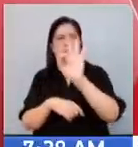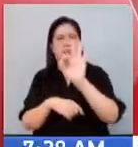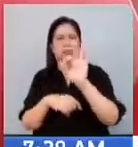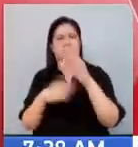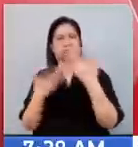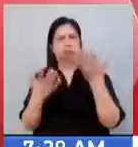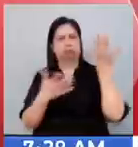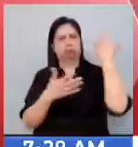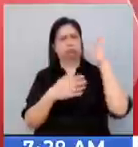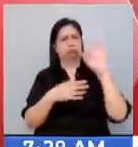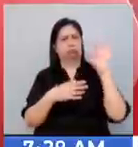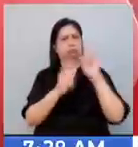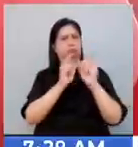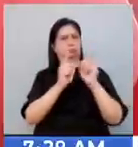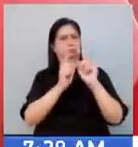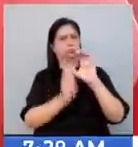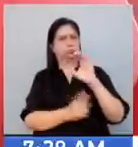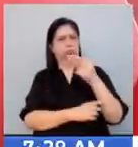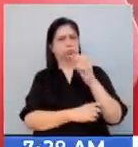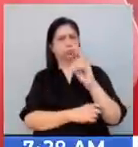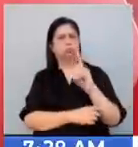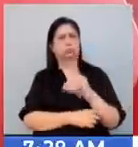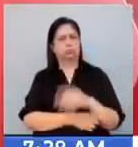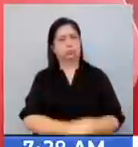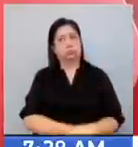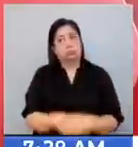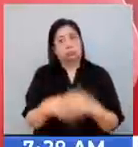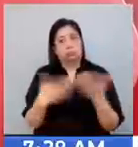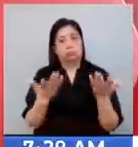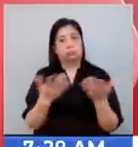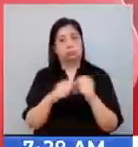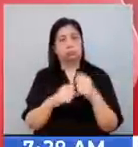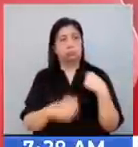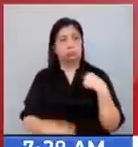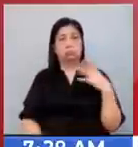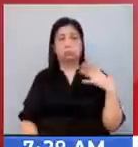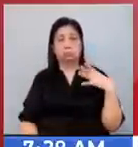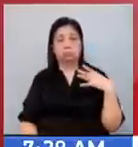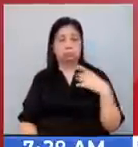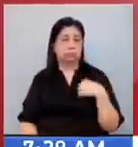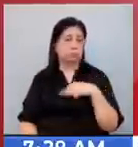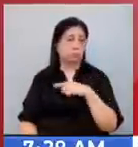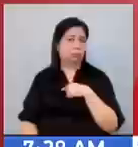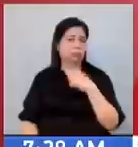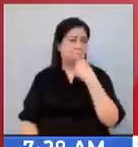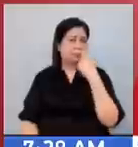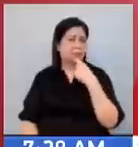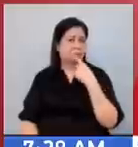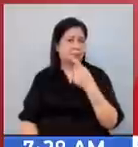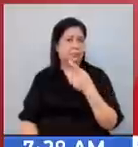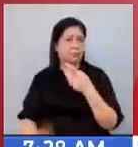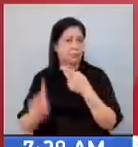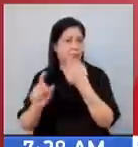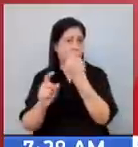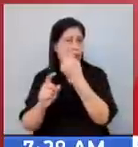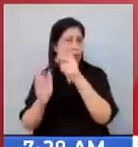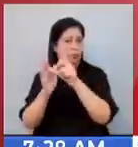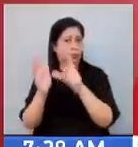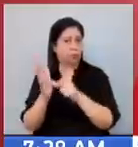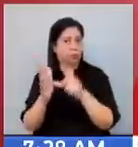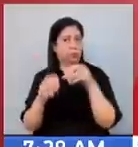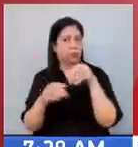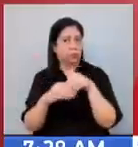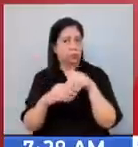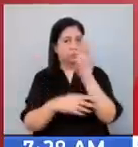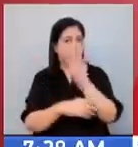CHED. Kaya ayun po, nag-aantay lang din po talaga kami. Kasi sabi po nila, within Wednesday or